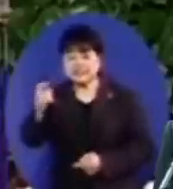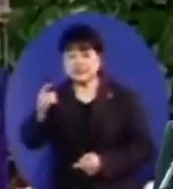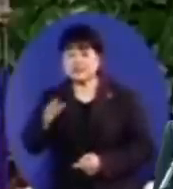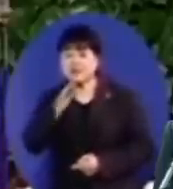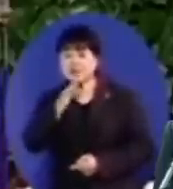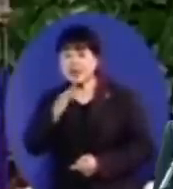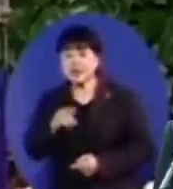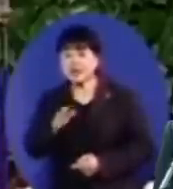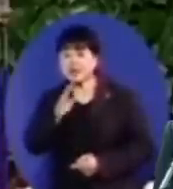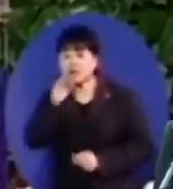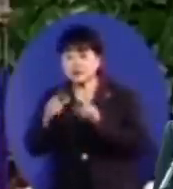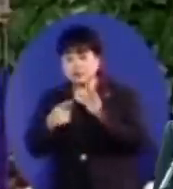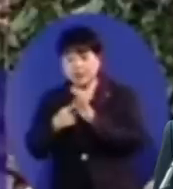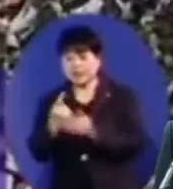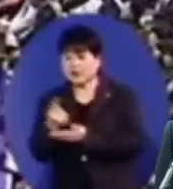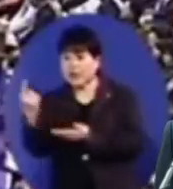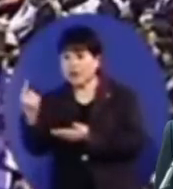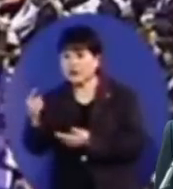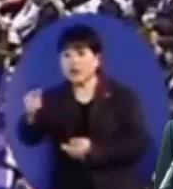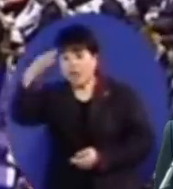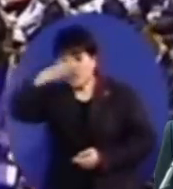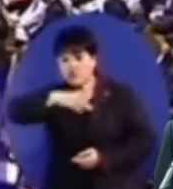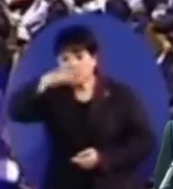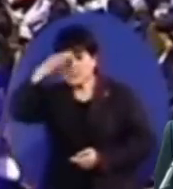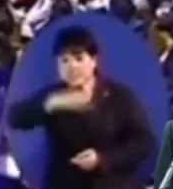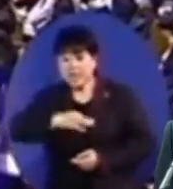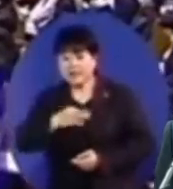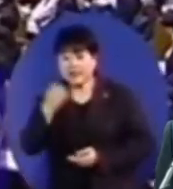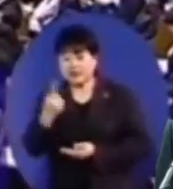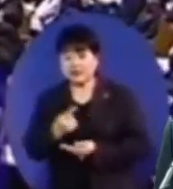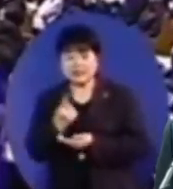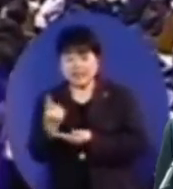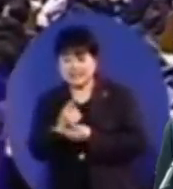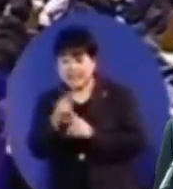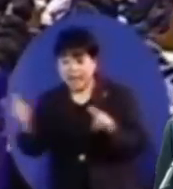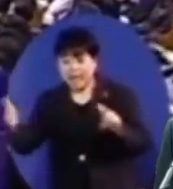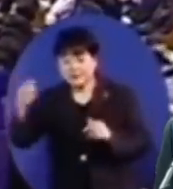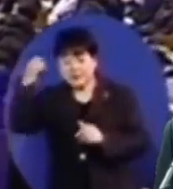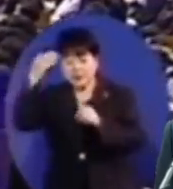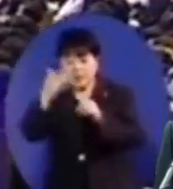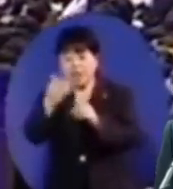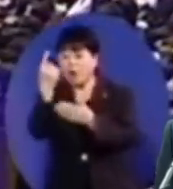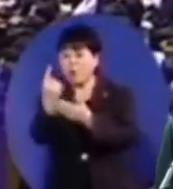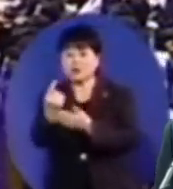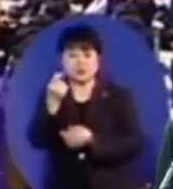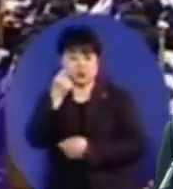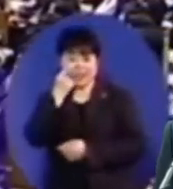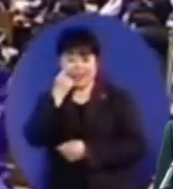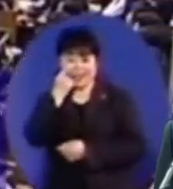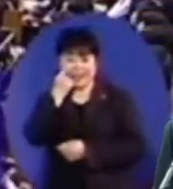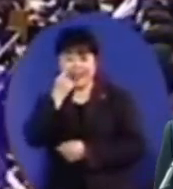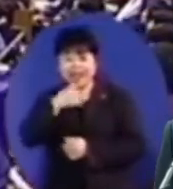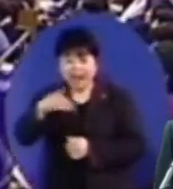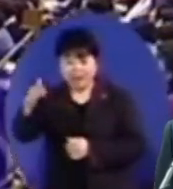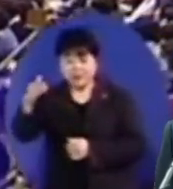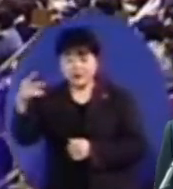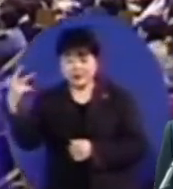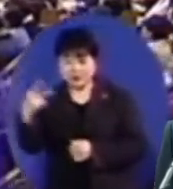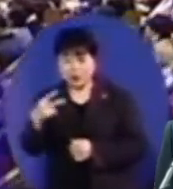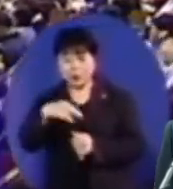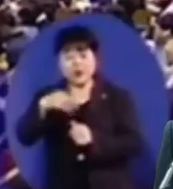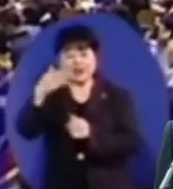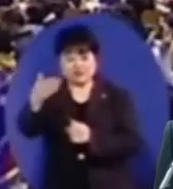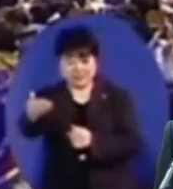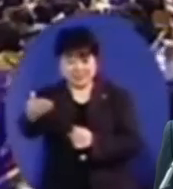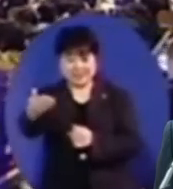실상을 말하느니 내가 떠나가는 것이 너희에게 유익이라. 내가 떠나가지 아니하면 보혜사가 너희에게로 오시지 아니할 것이요 가면 내가 그를 너희에게로